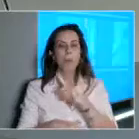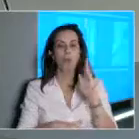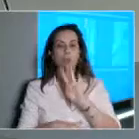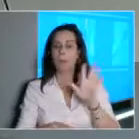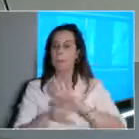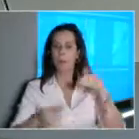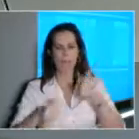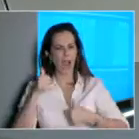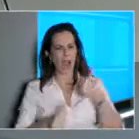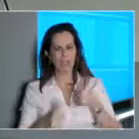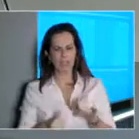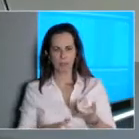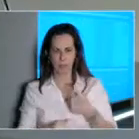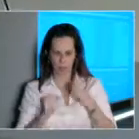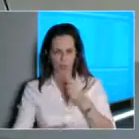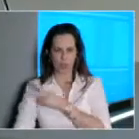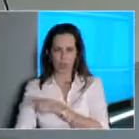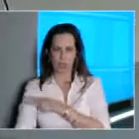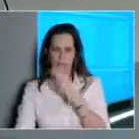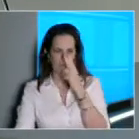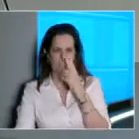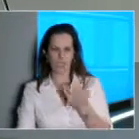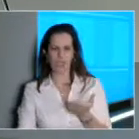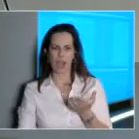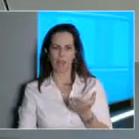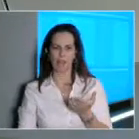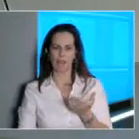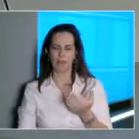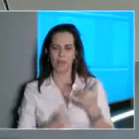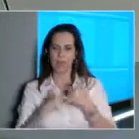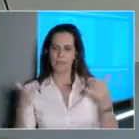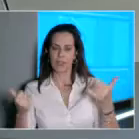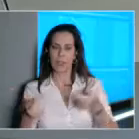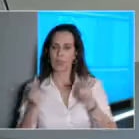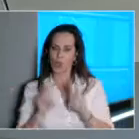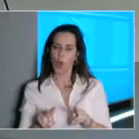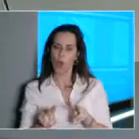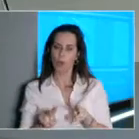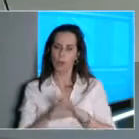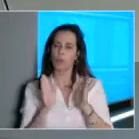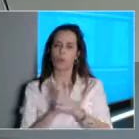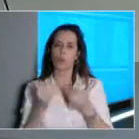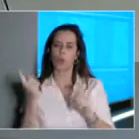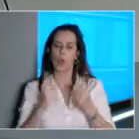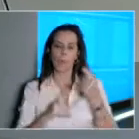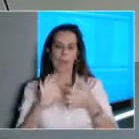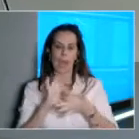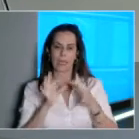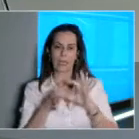בלי מכרז. אני מניח שהמשטרה מנסה לפתח את היכולות שלה בכל מה שקורה